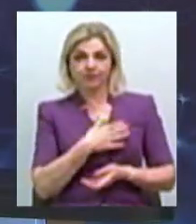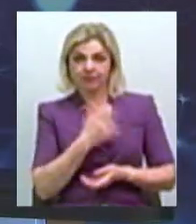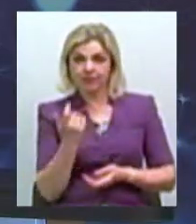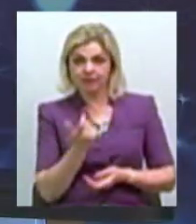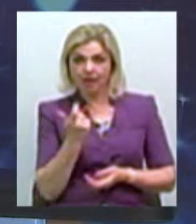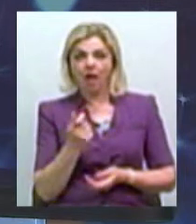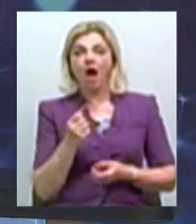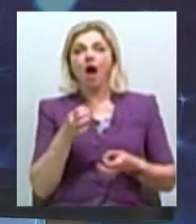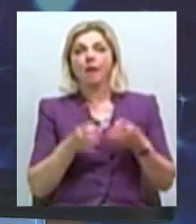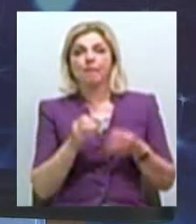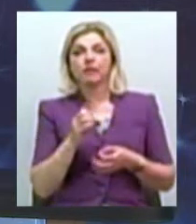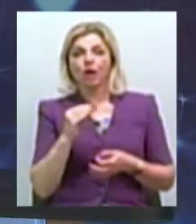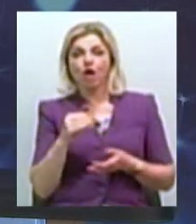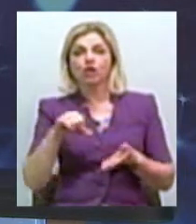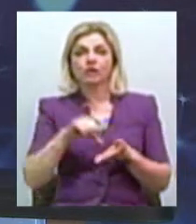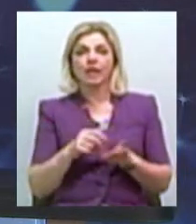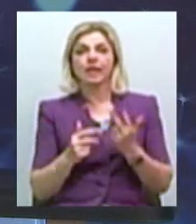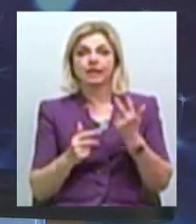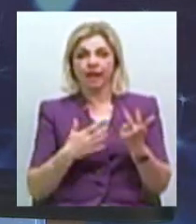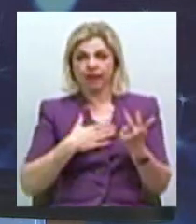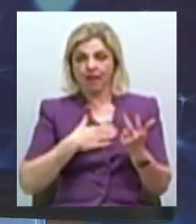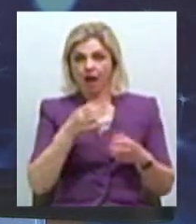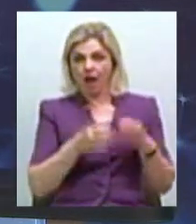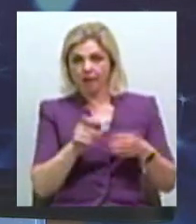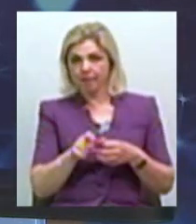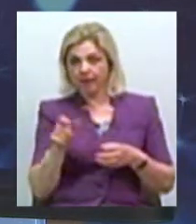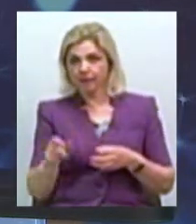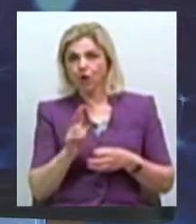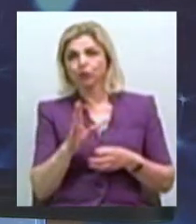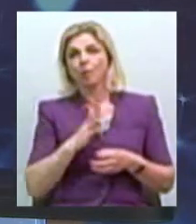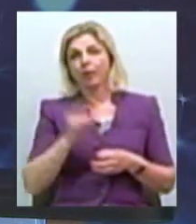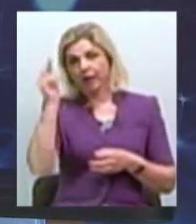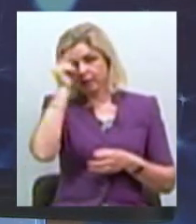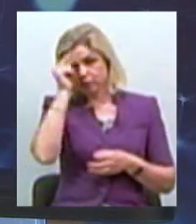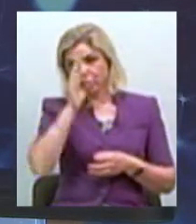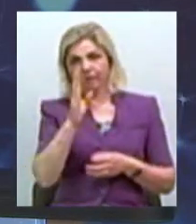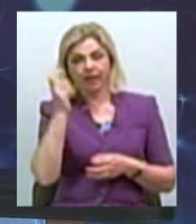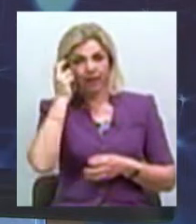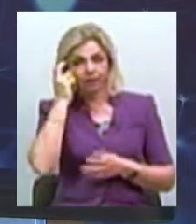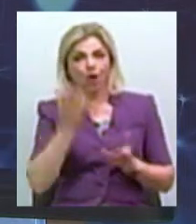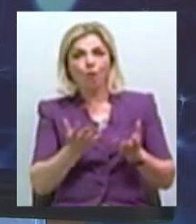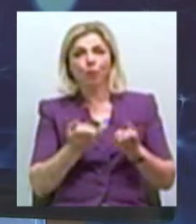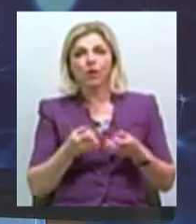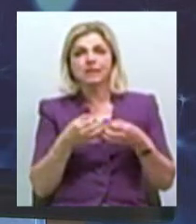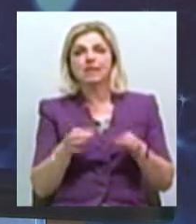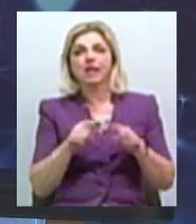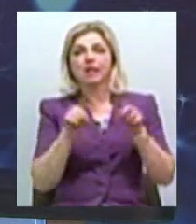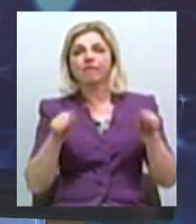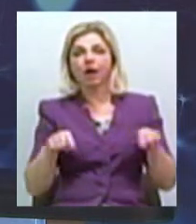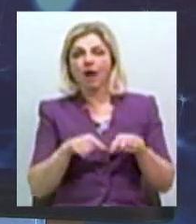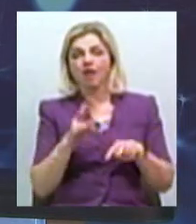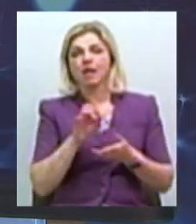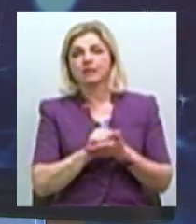в арбітражі задіяні 3 наші арбітри, які пройшли в Києві навчання, отримали сертифікати, отримали дозвіл на заняття